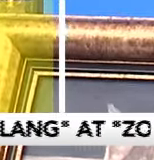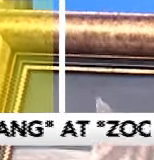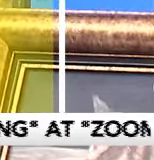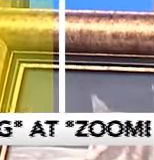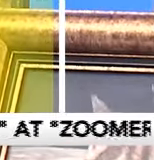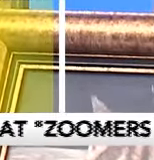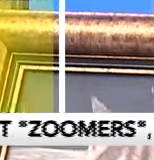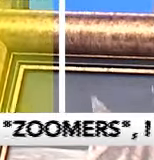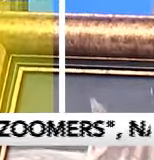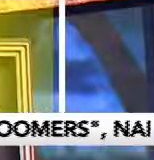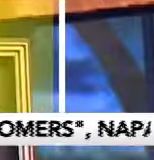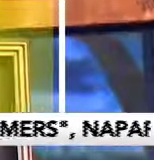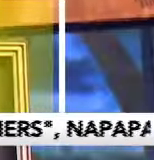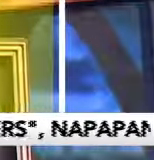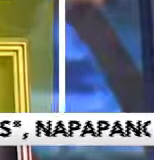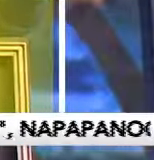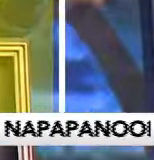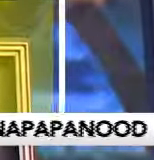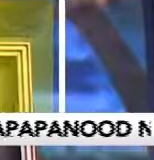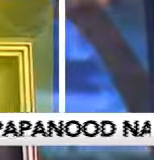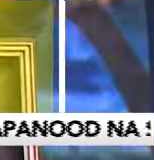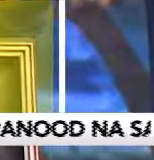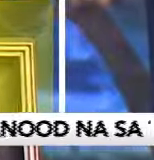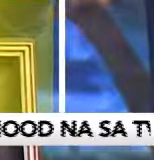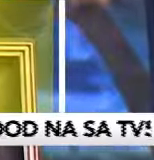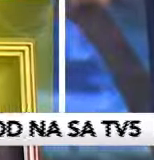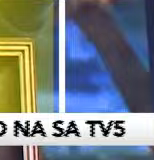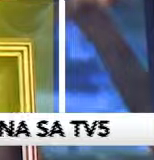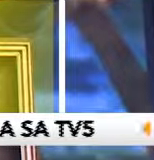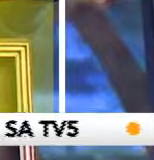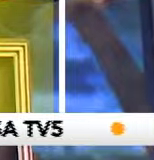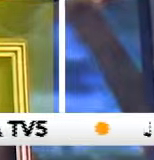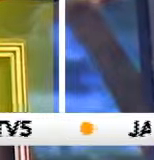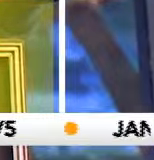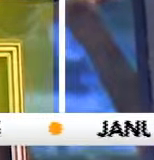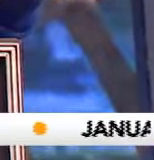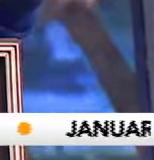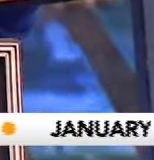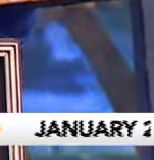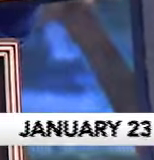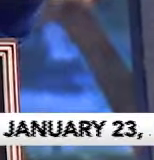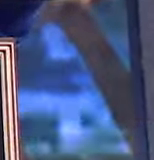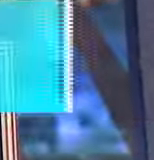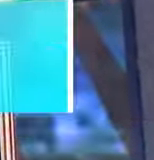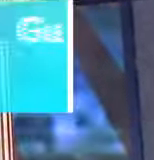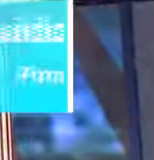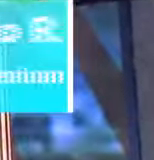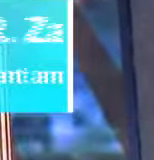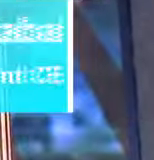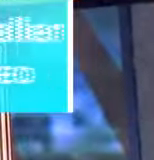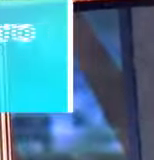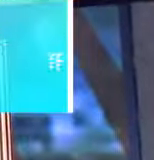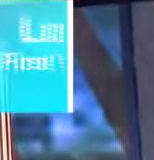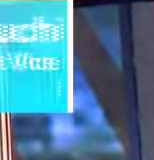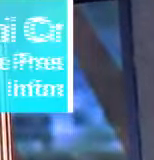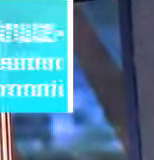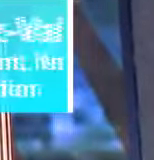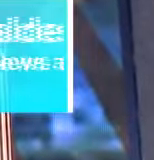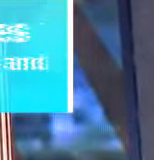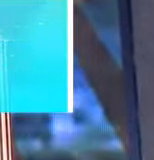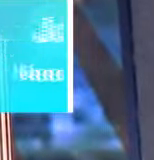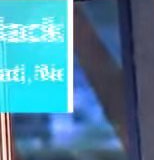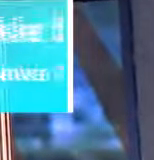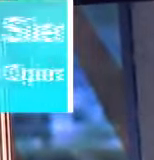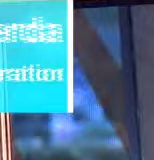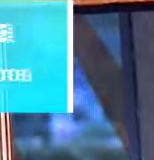inyong mga tahanan. At sana nag-enjoy kayo sa aming pakulo this morning. At shoutout po again kay Sir John Bakay ng La Parisien